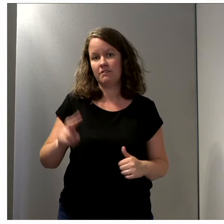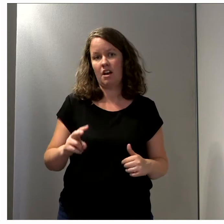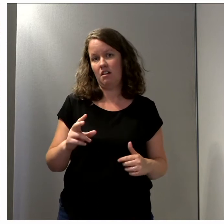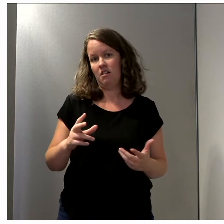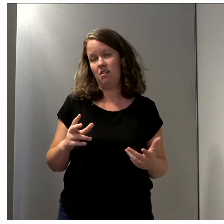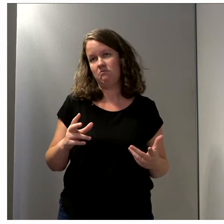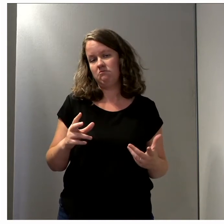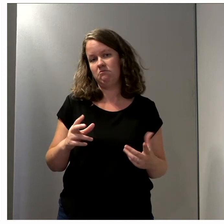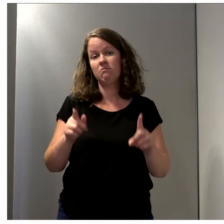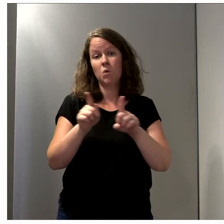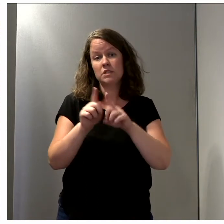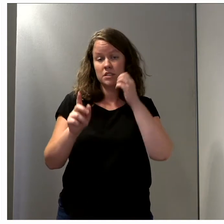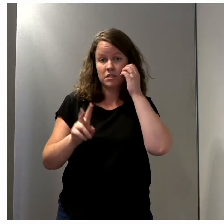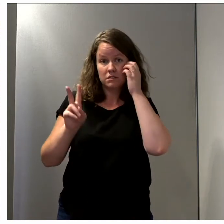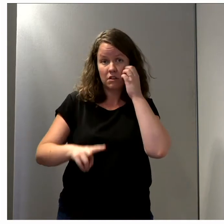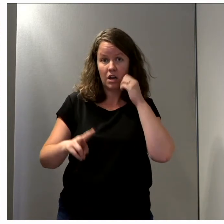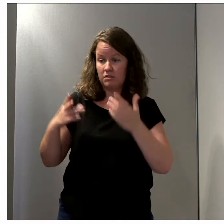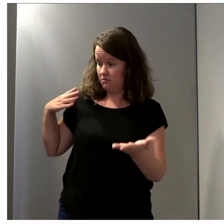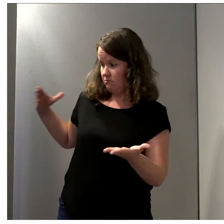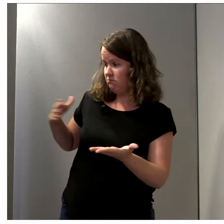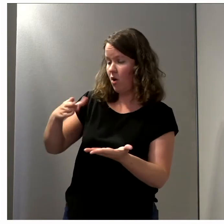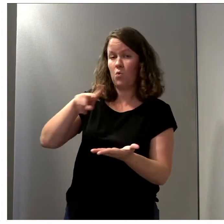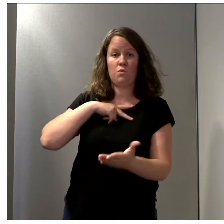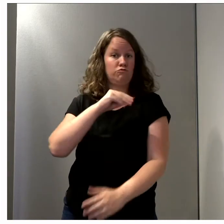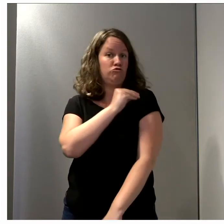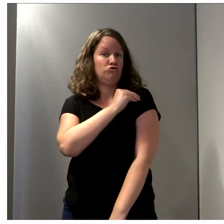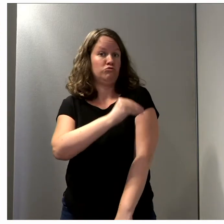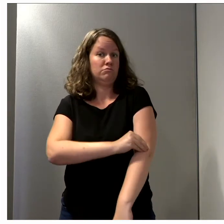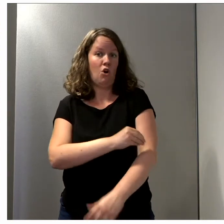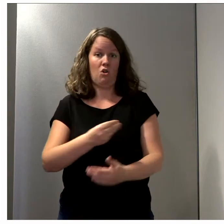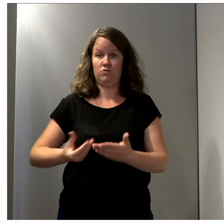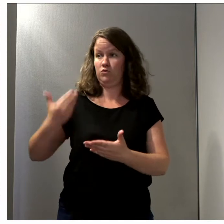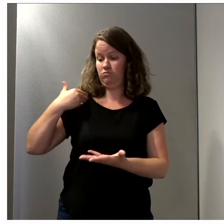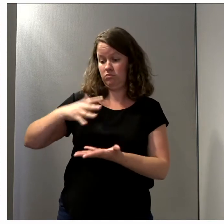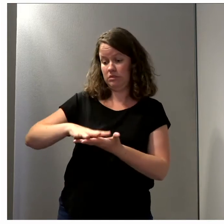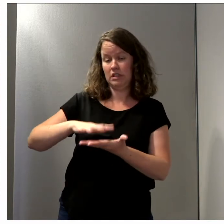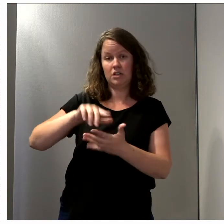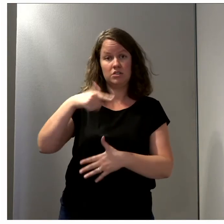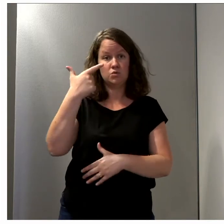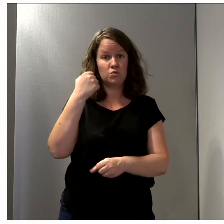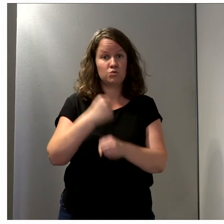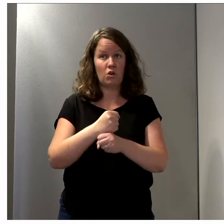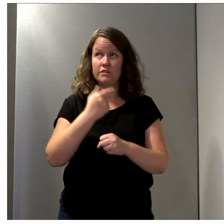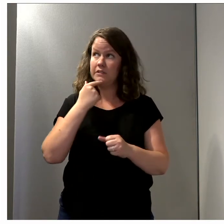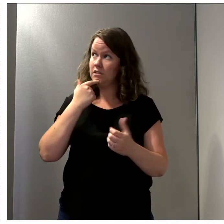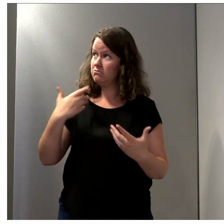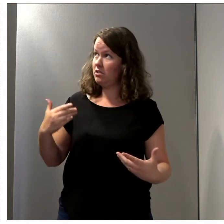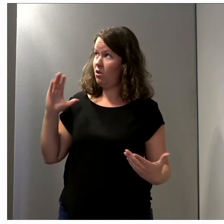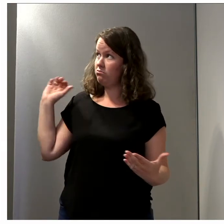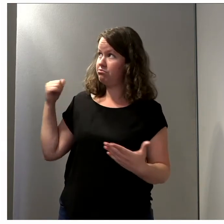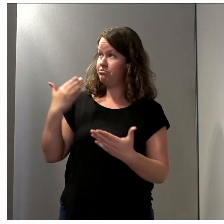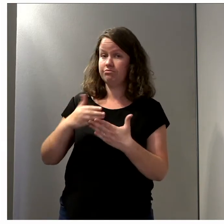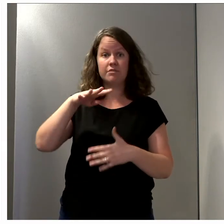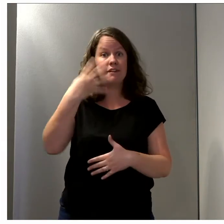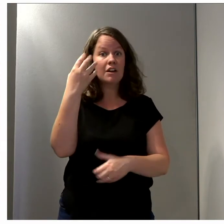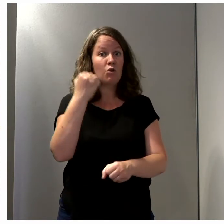ça vraiment de dire que c'est aussi grâce à mon parcours d'athlétisme depuis l'âge de 12 ans, depuis 13 presque